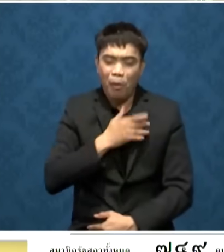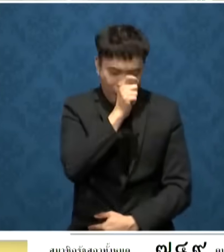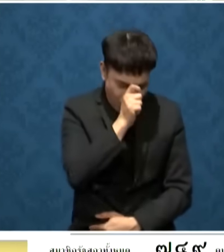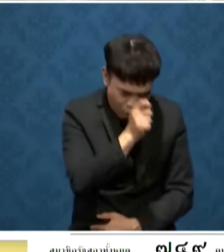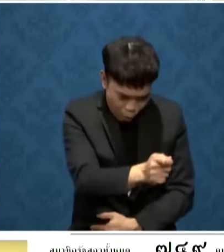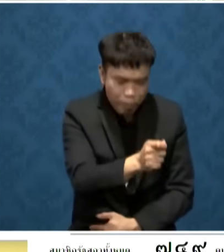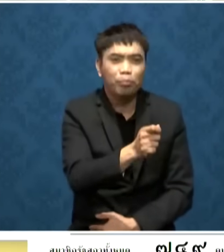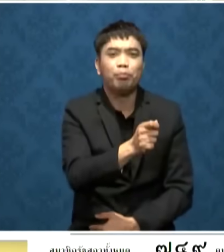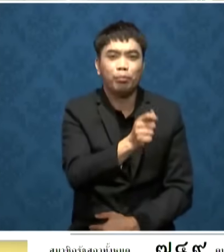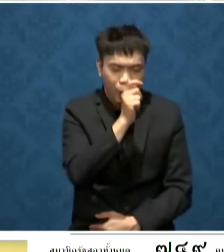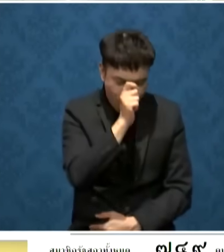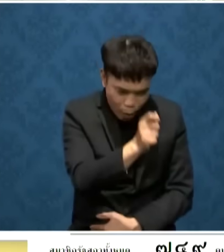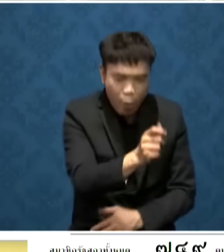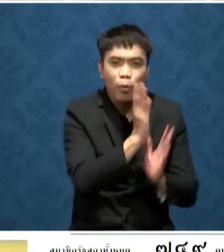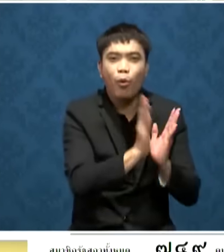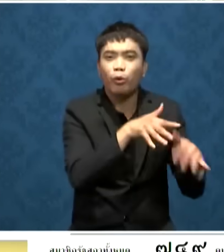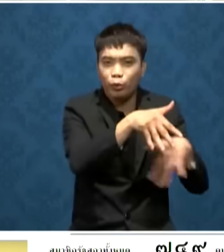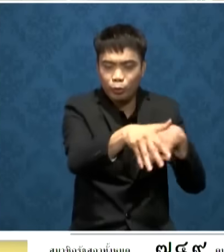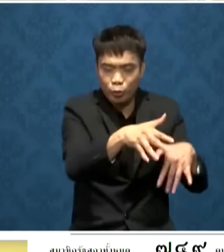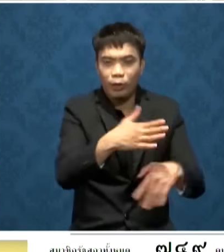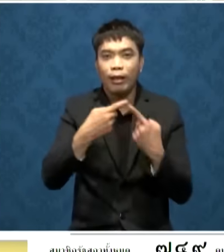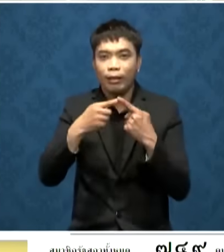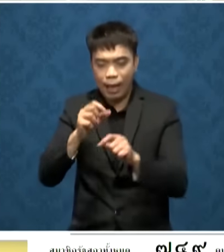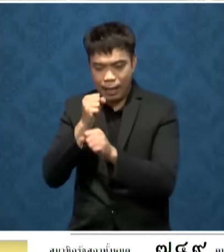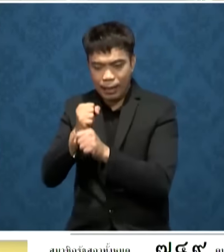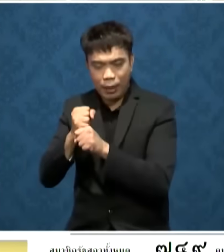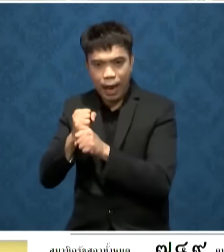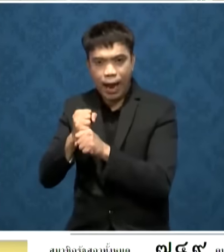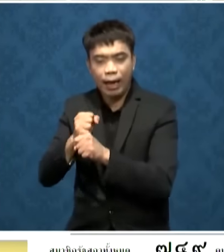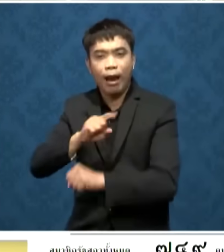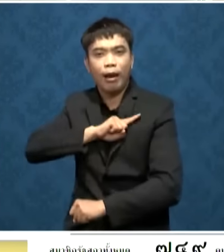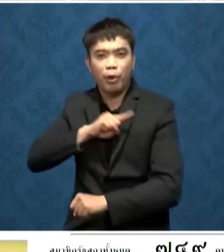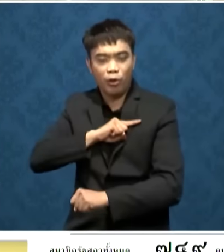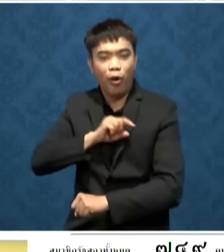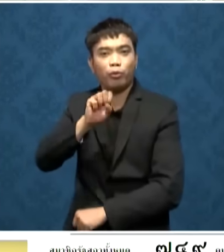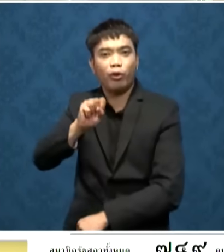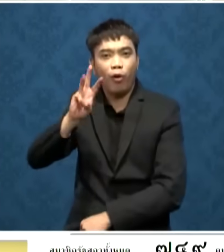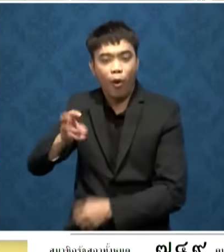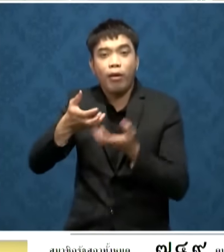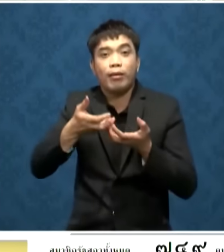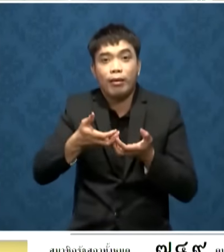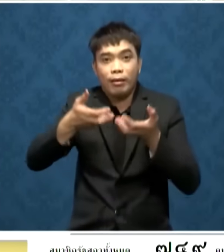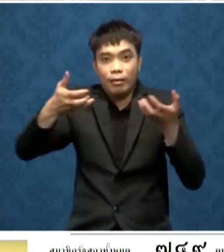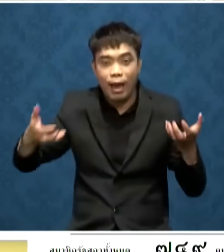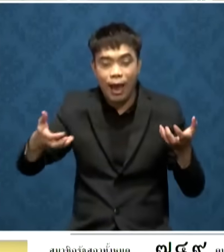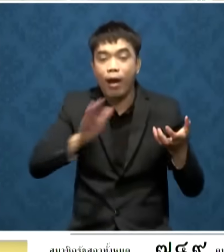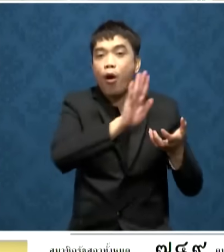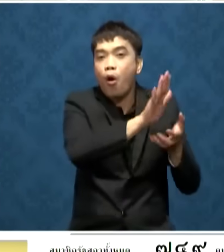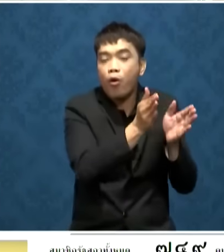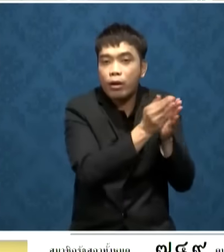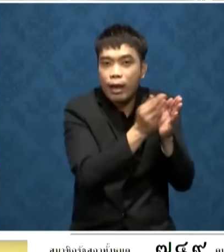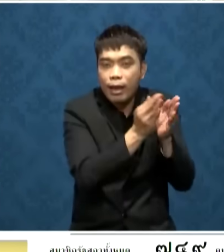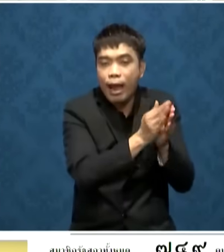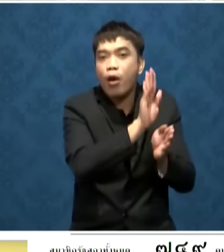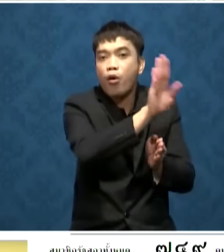เคารพและในการทำหน้าที่ของสมาชิกที่สภานั้นก็แยกส่วนจากเสียงพี่น้องประชาชนที่